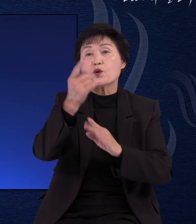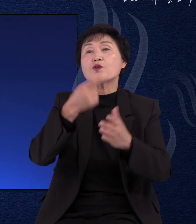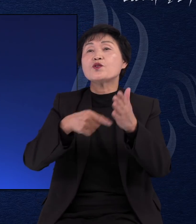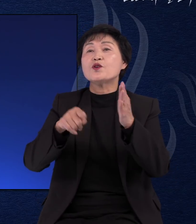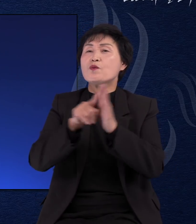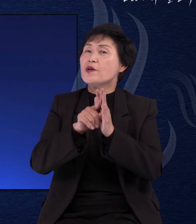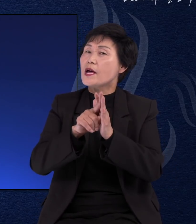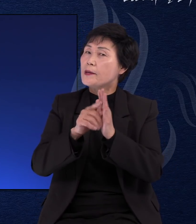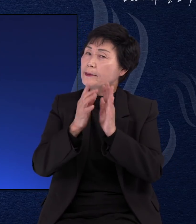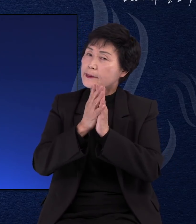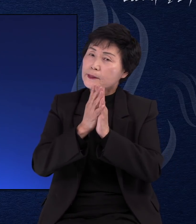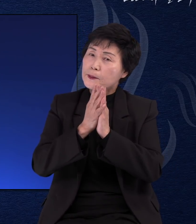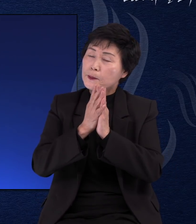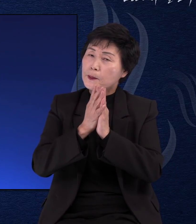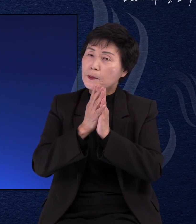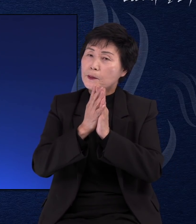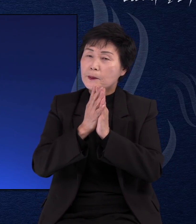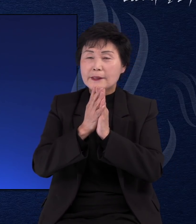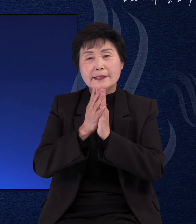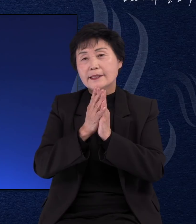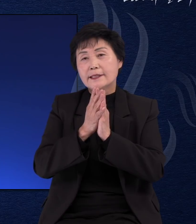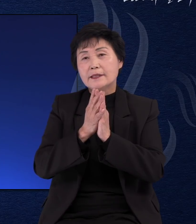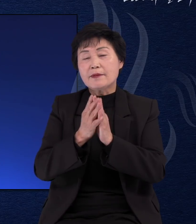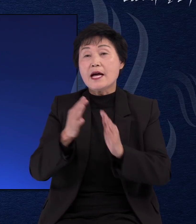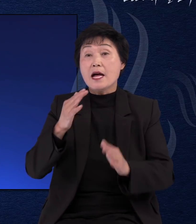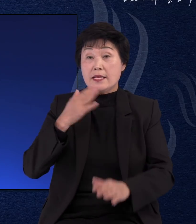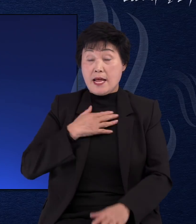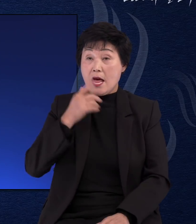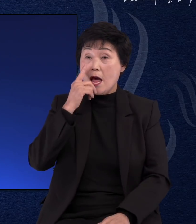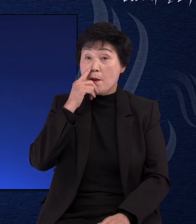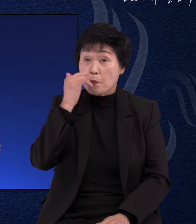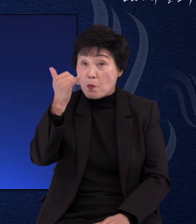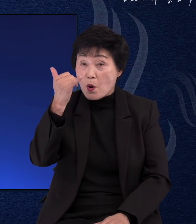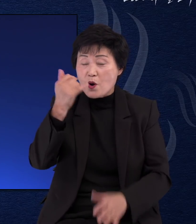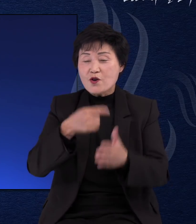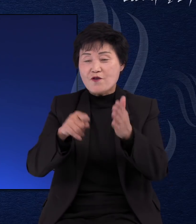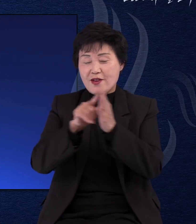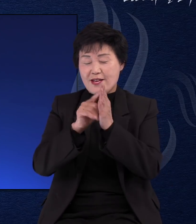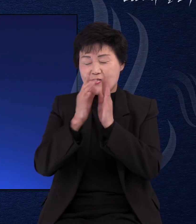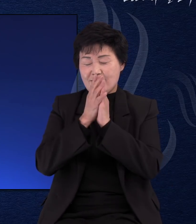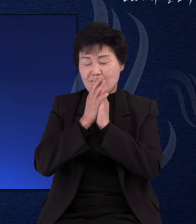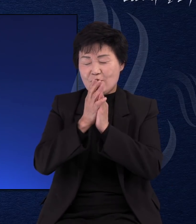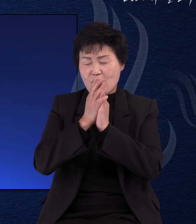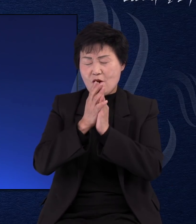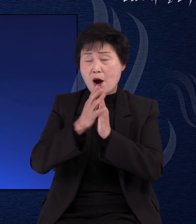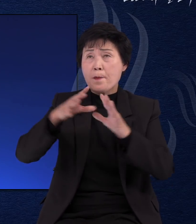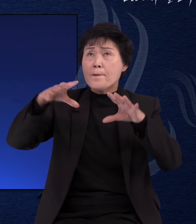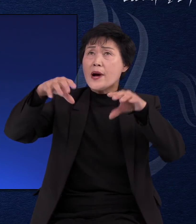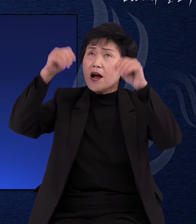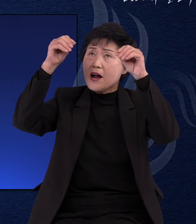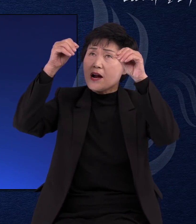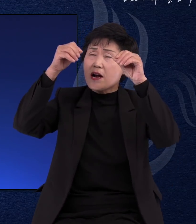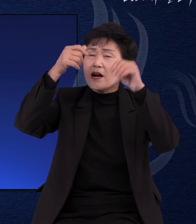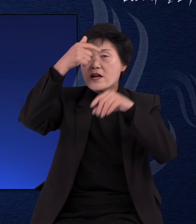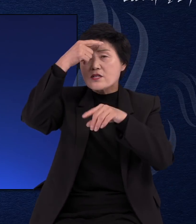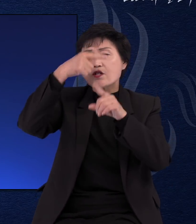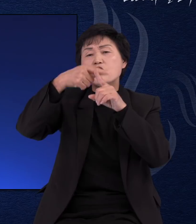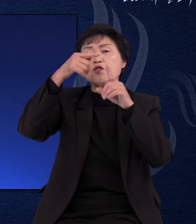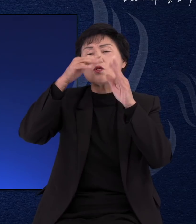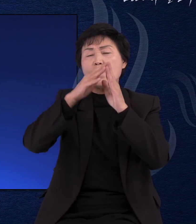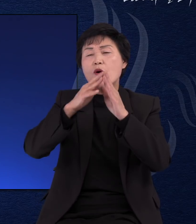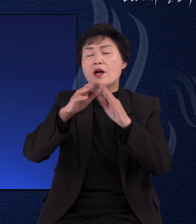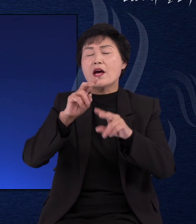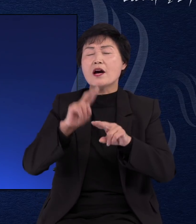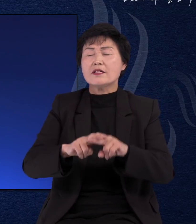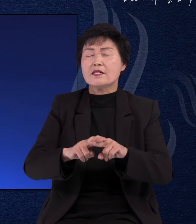않았고, 저는 오로지 우리 가족과 어머니 아버지 천국 가게 해달라고 다 불 꺼진 예배당에 하나님 병나기가 또